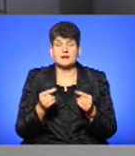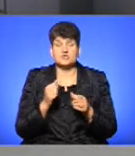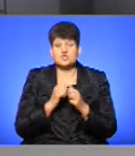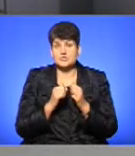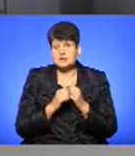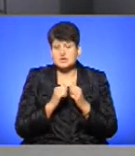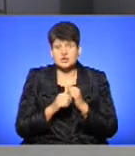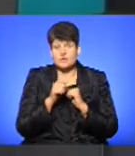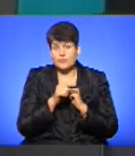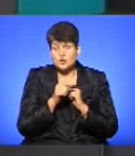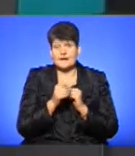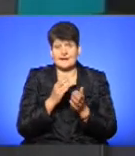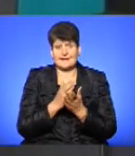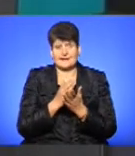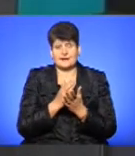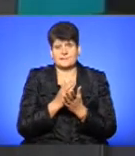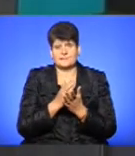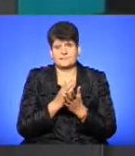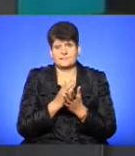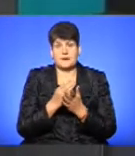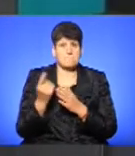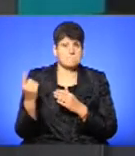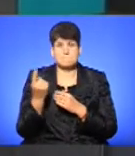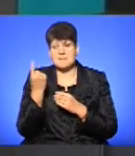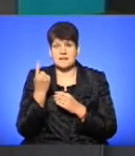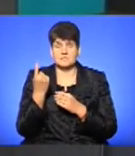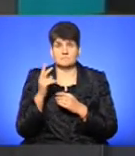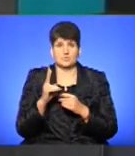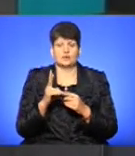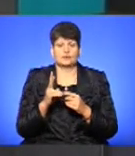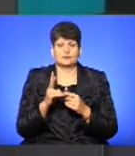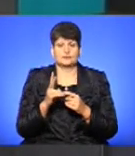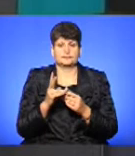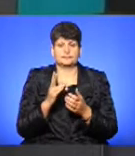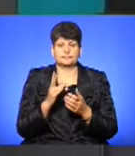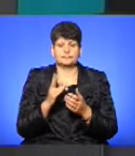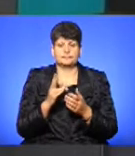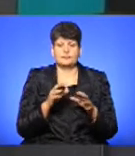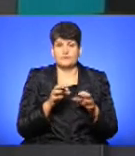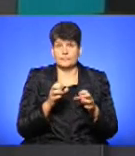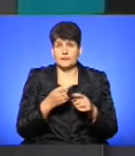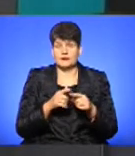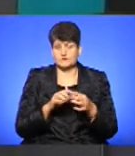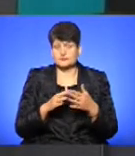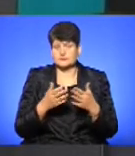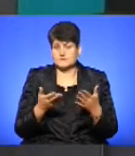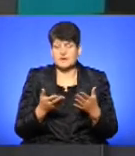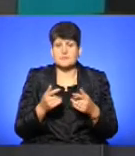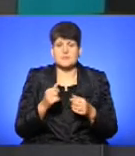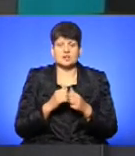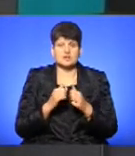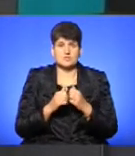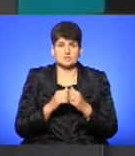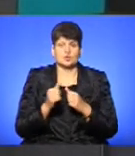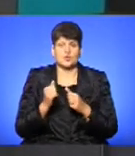найчастіше вони є першими, які реагують на таку ситуацію. І тому ми завжди проводимо